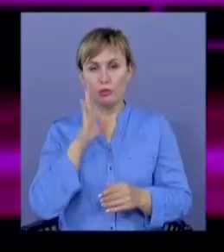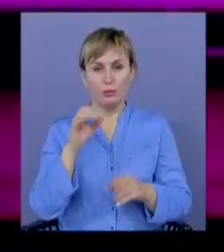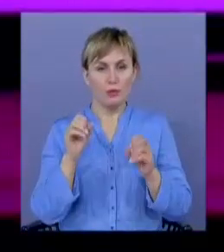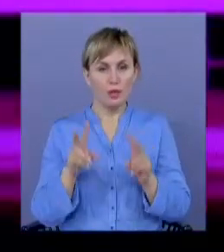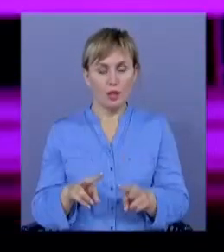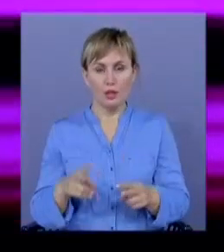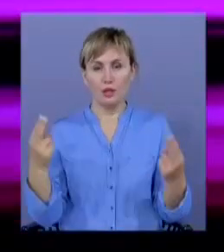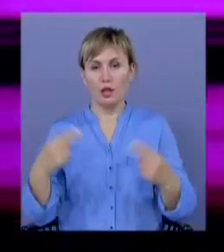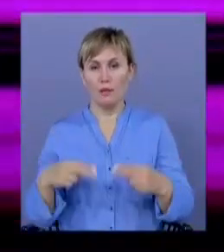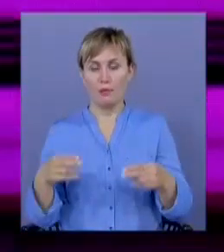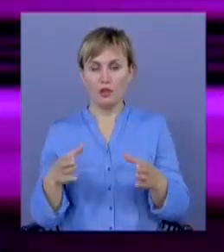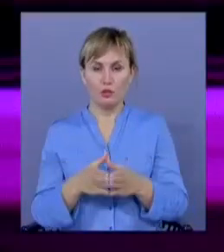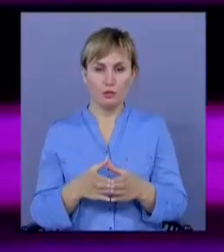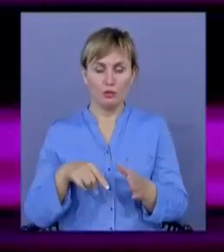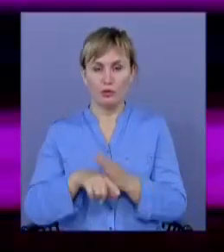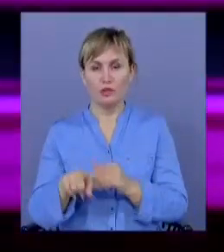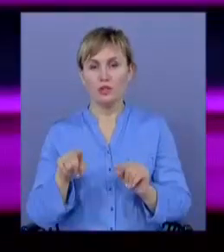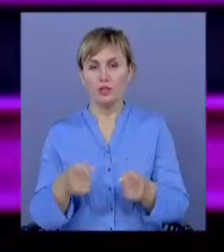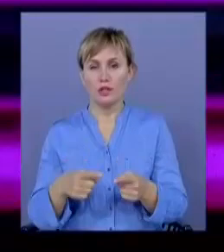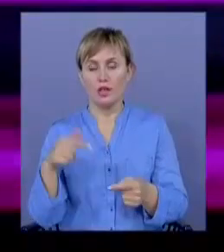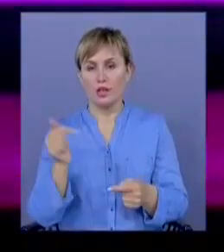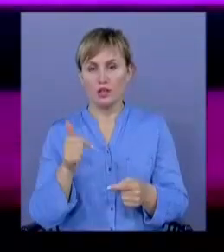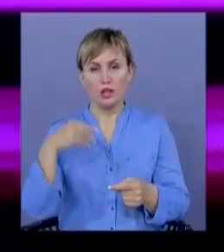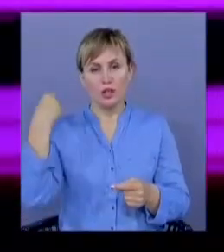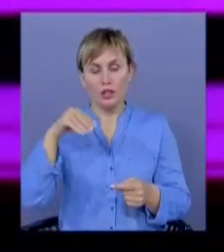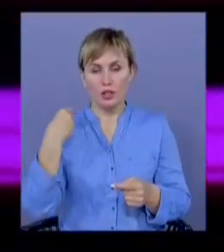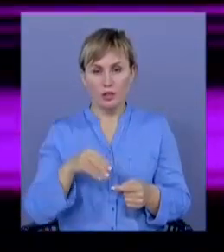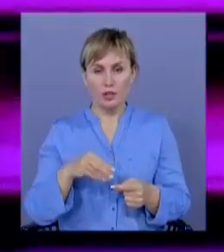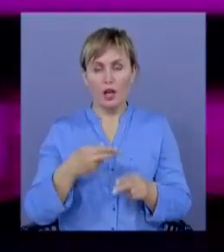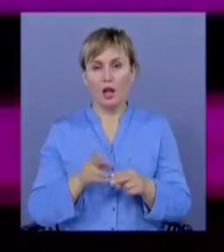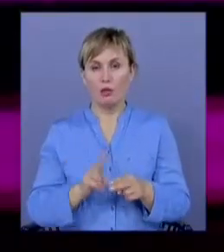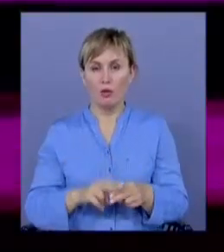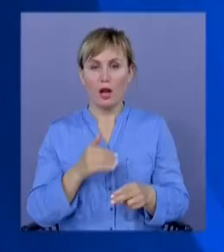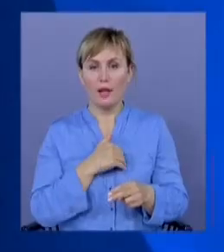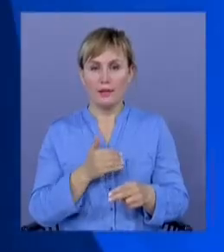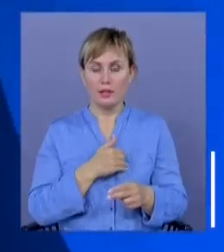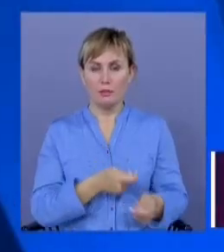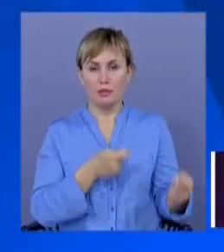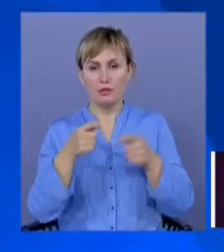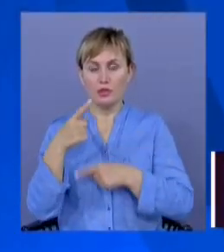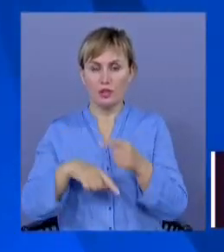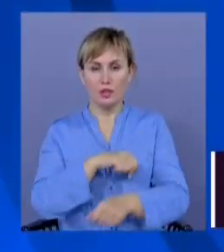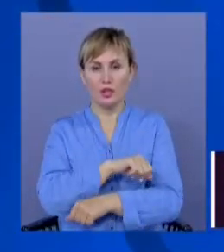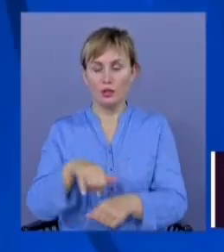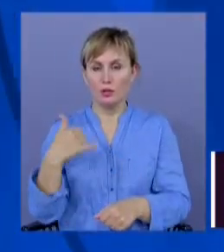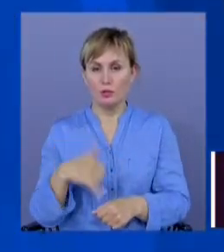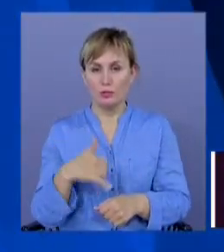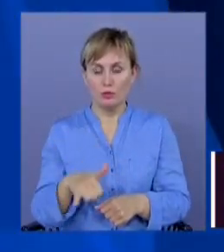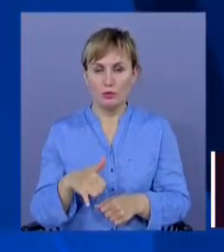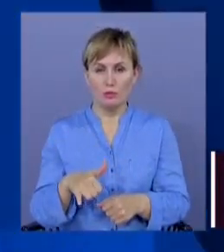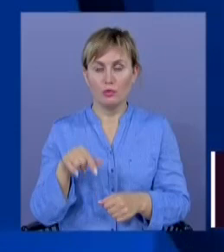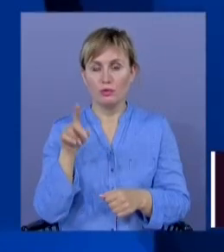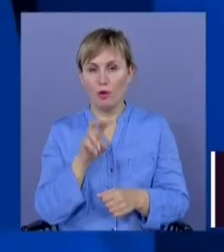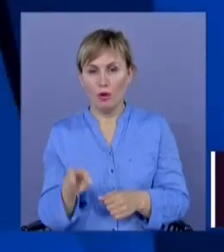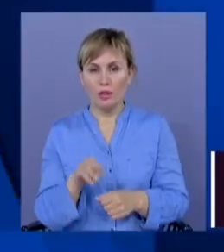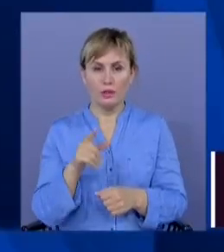специалисты таможенной службы и пограничники задержали гражданина Таджикистана, который пытался пронести через границу сумку, набитую долларами,